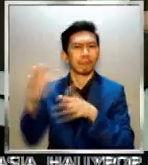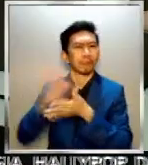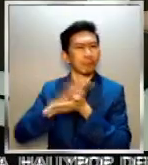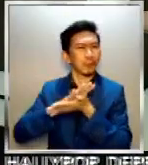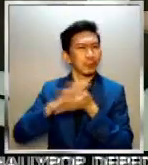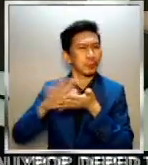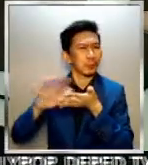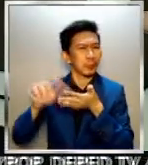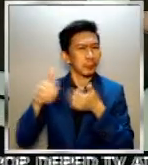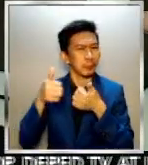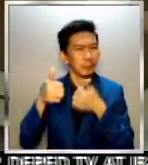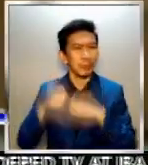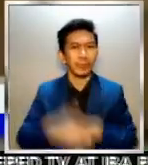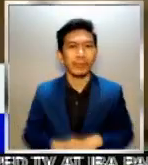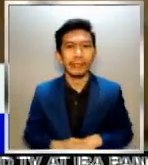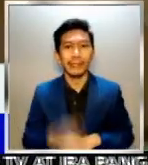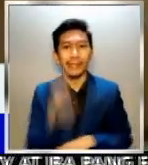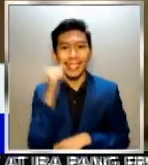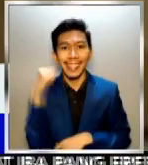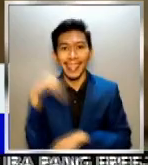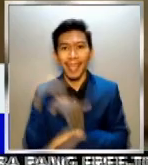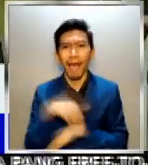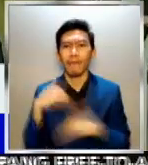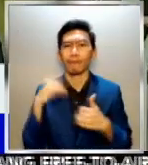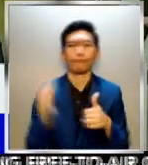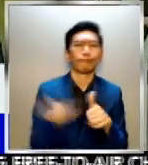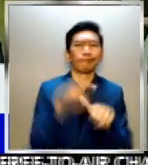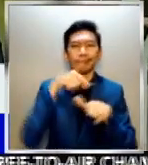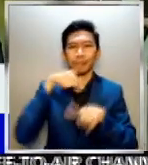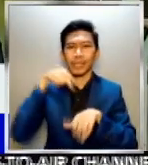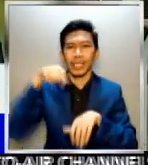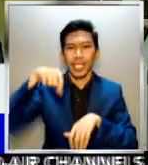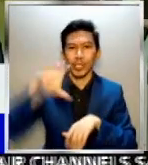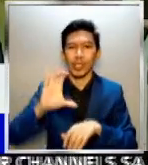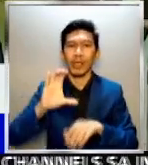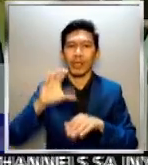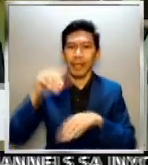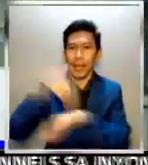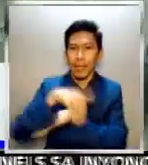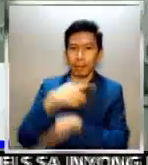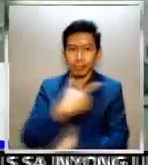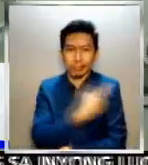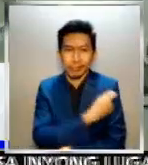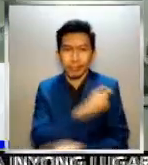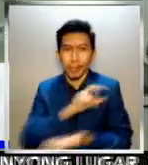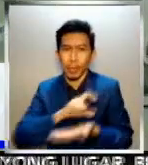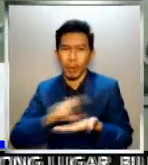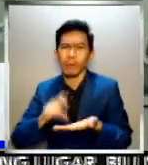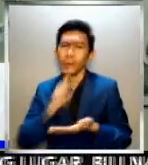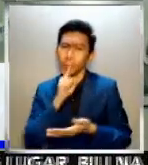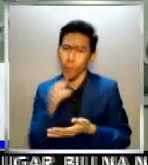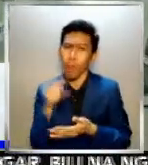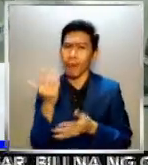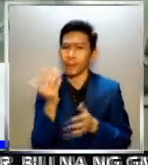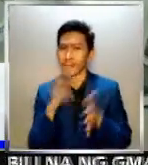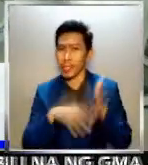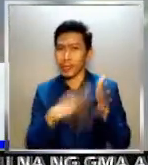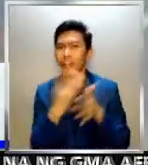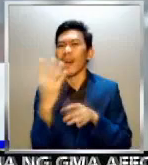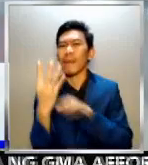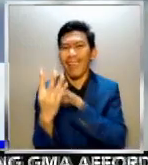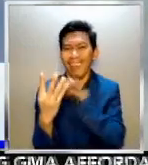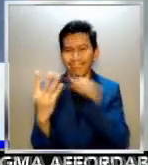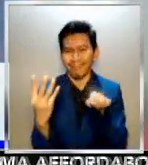Kagabi naman, nagsimula na ang unang nighttime vaccination ng Quezon City. Initial na 4 na araw lang ang schedule ng bakuna nights dahil sa limitadong supply ng